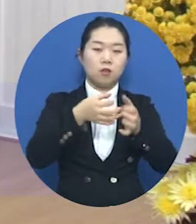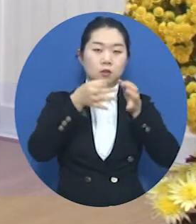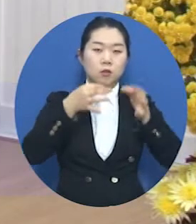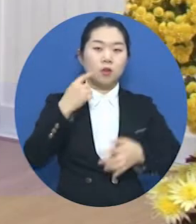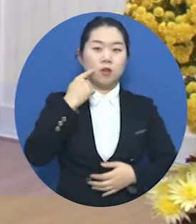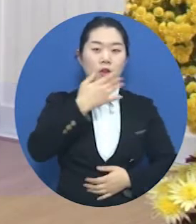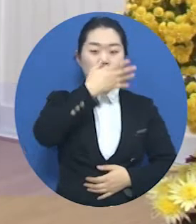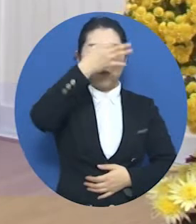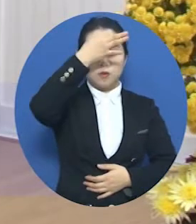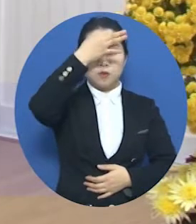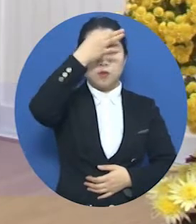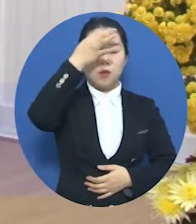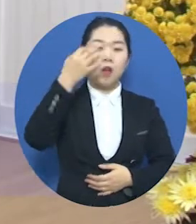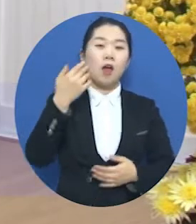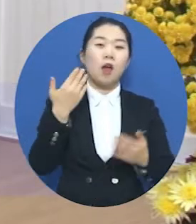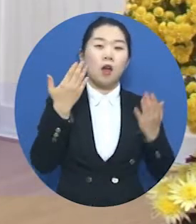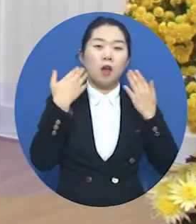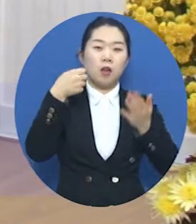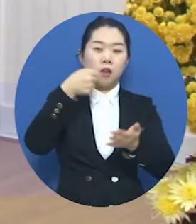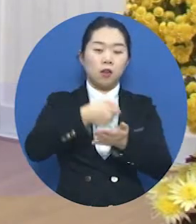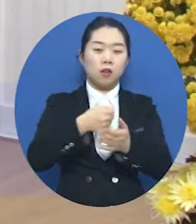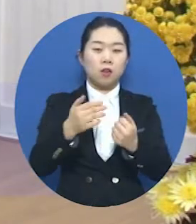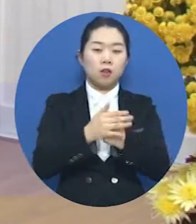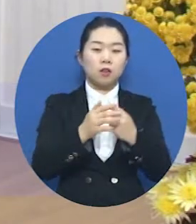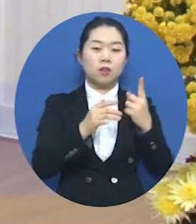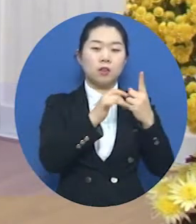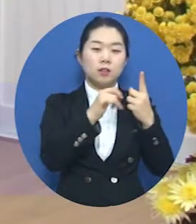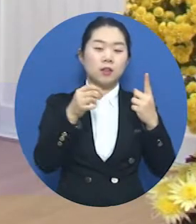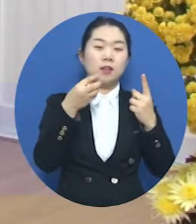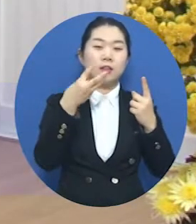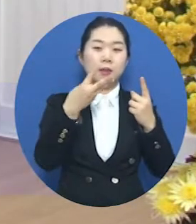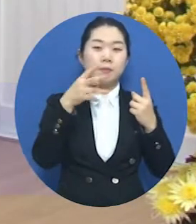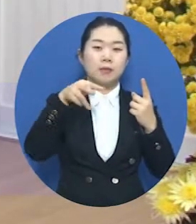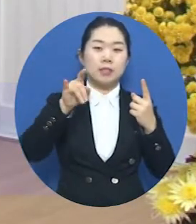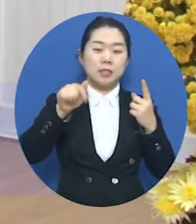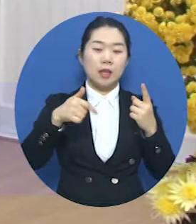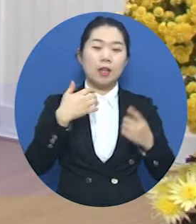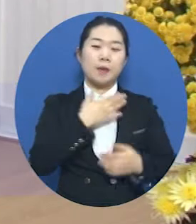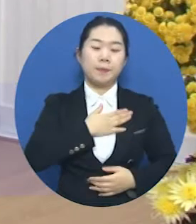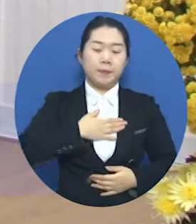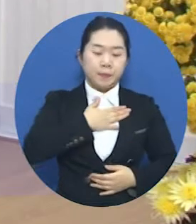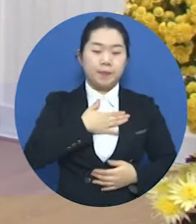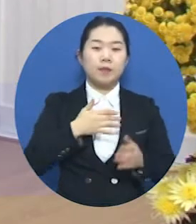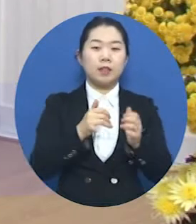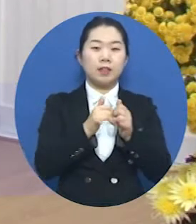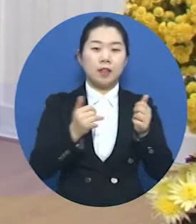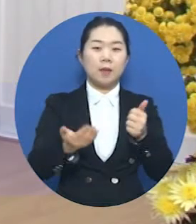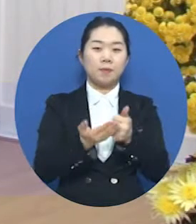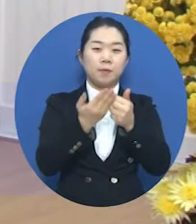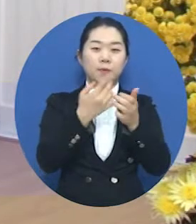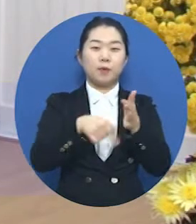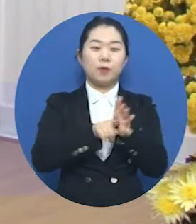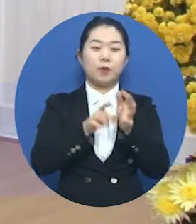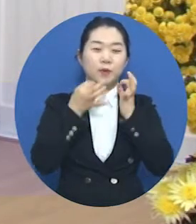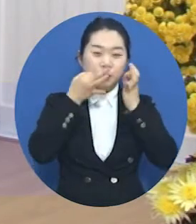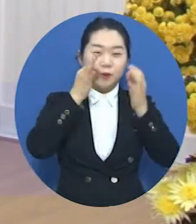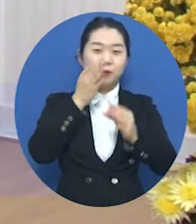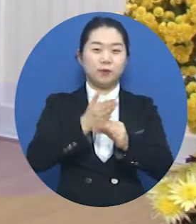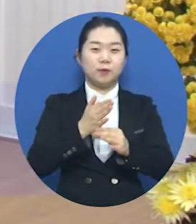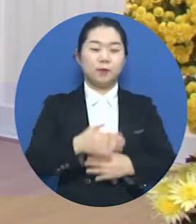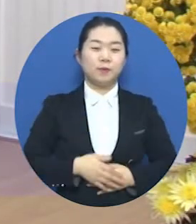2014년부터 4년간 예술꽃 씨앗학교로 지정되어 1인 3색 감성형 인재를